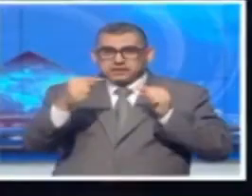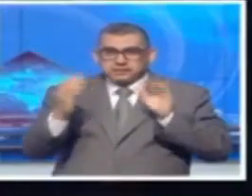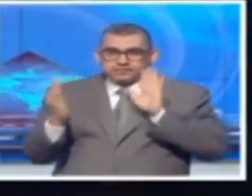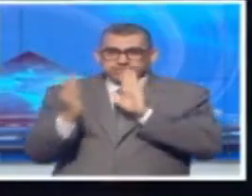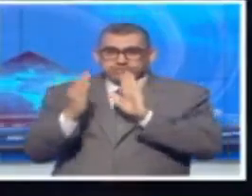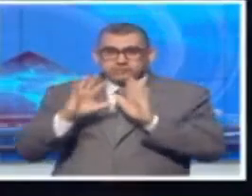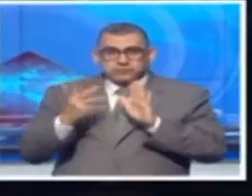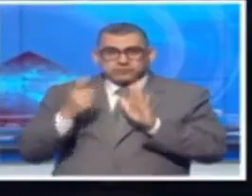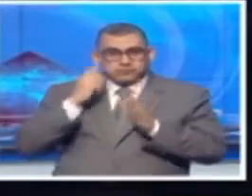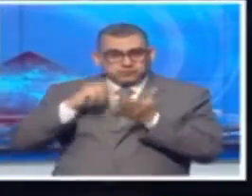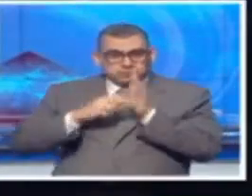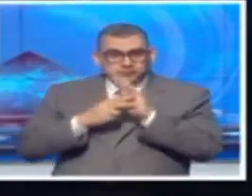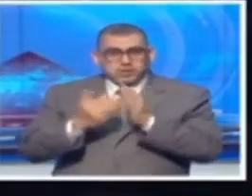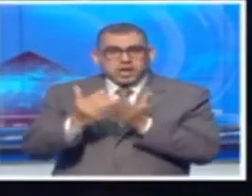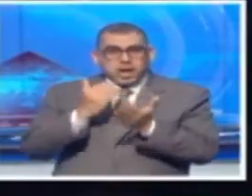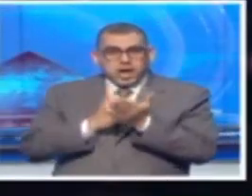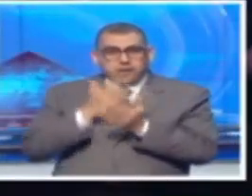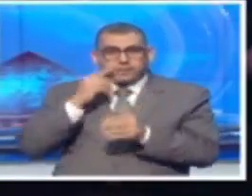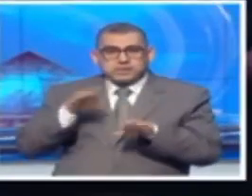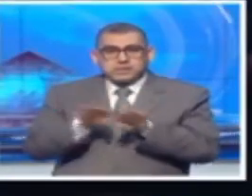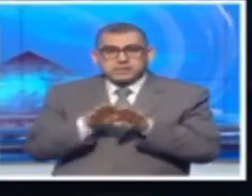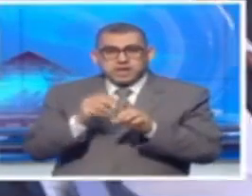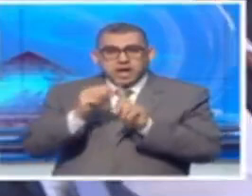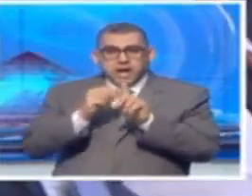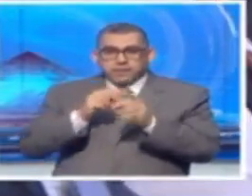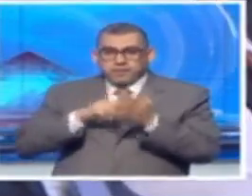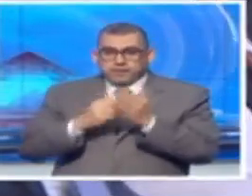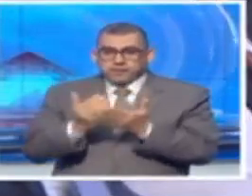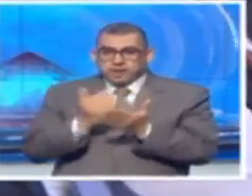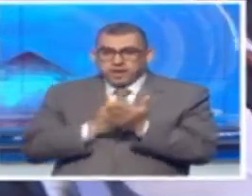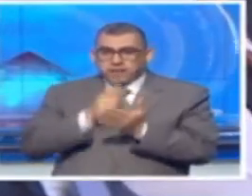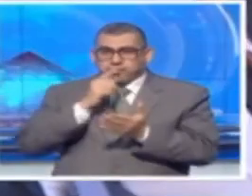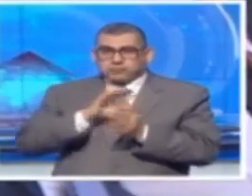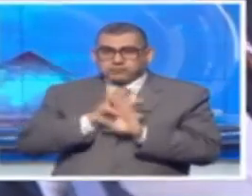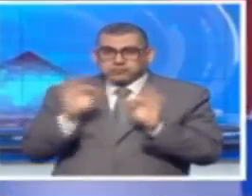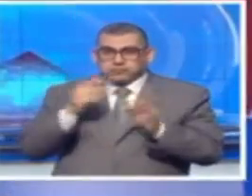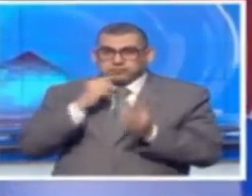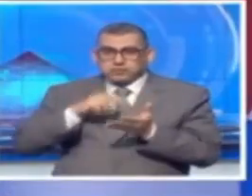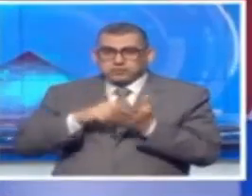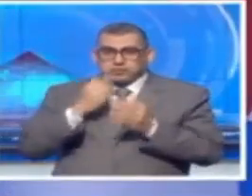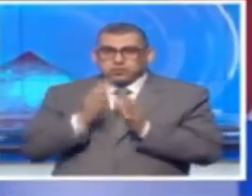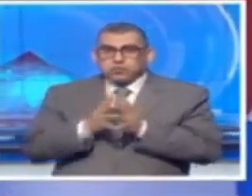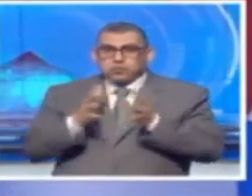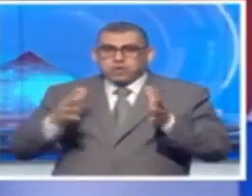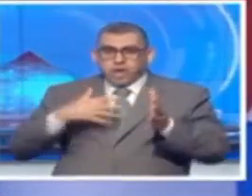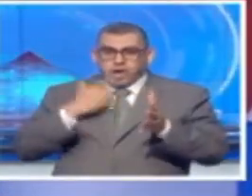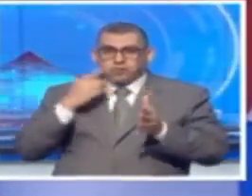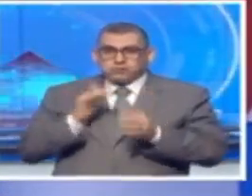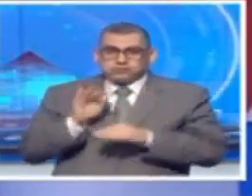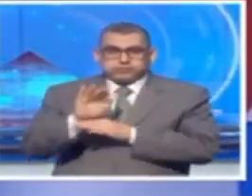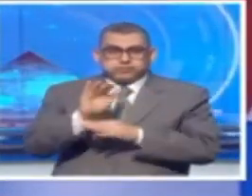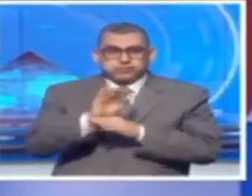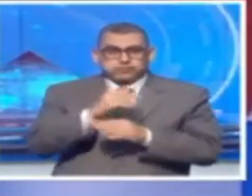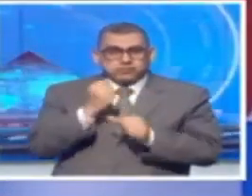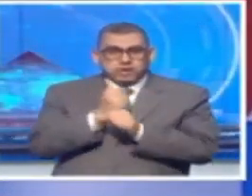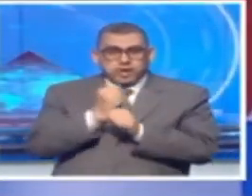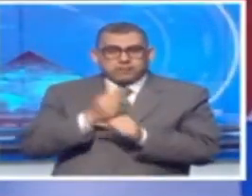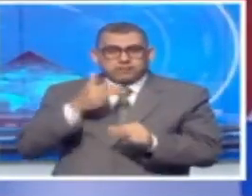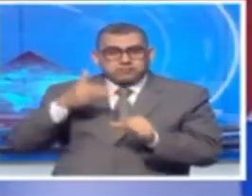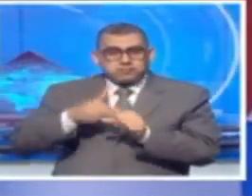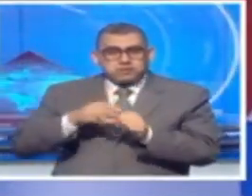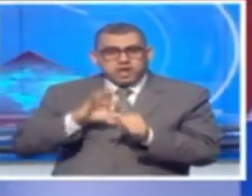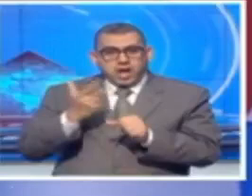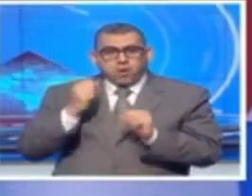خلال تدابير احتياجات القمح، فضلا عن تركيز البنوك على التوسع في تمويل مجالات الطاقة